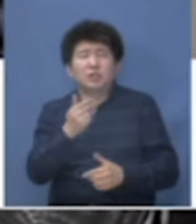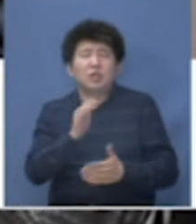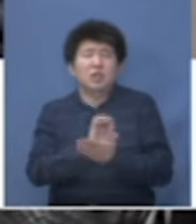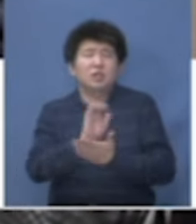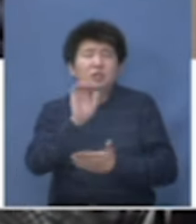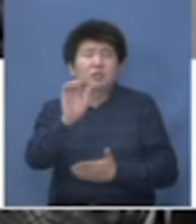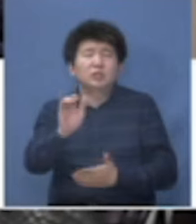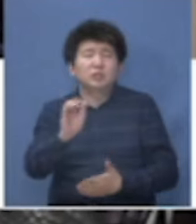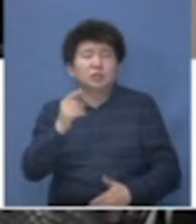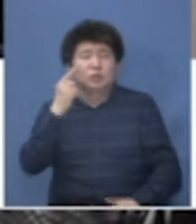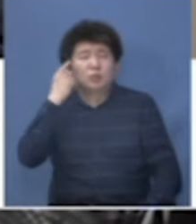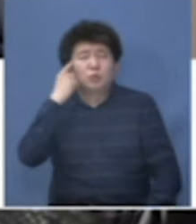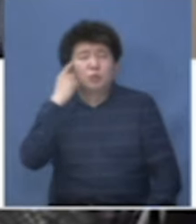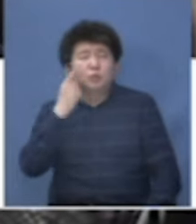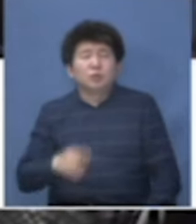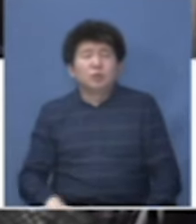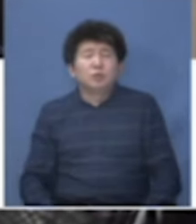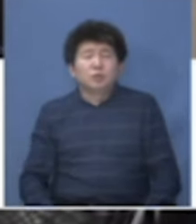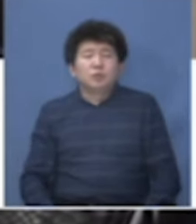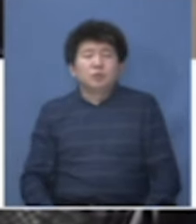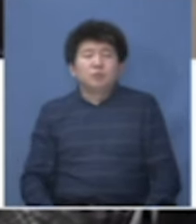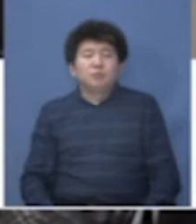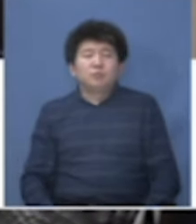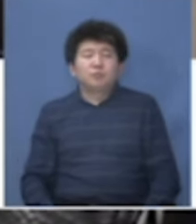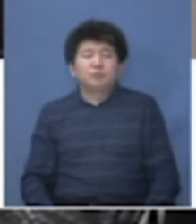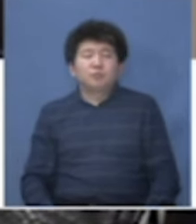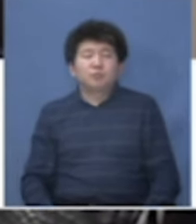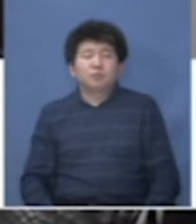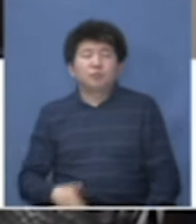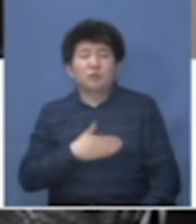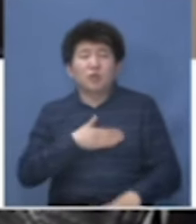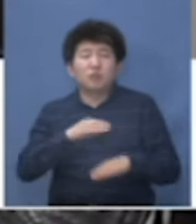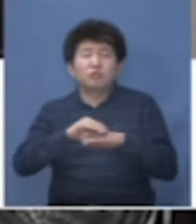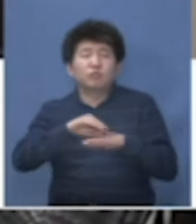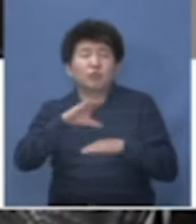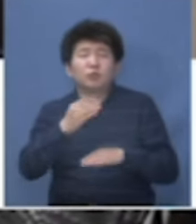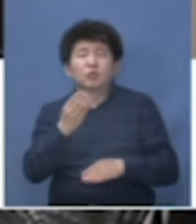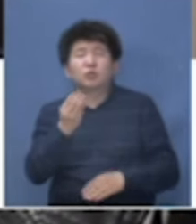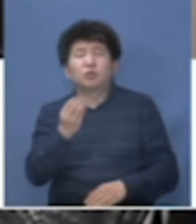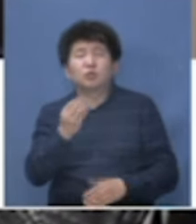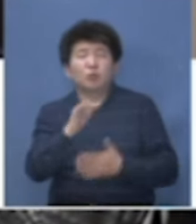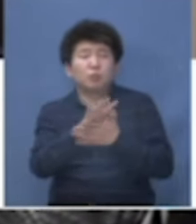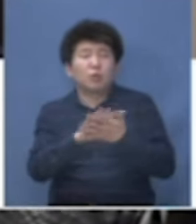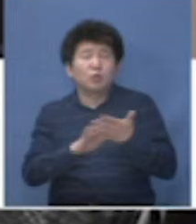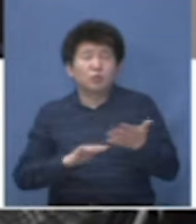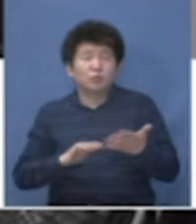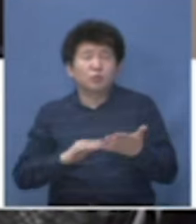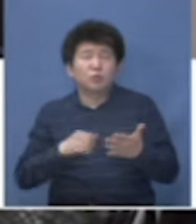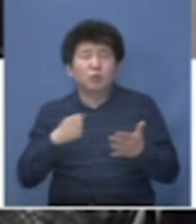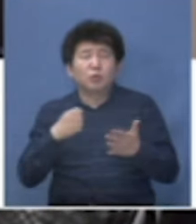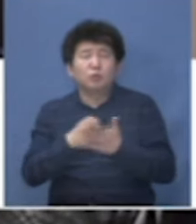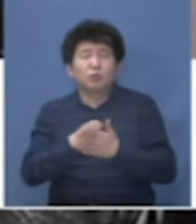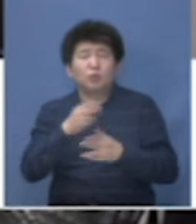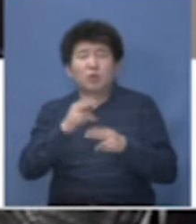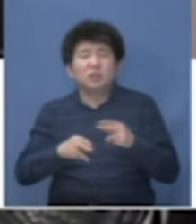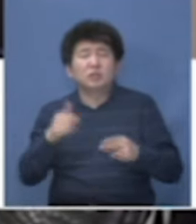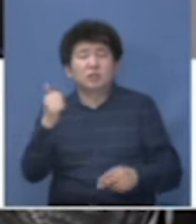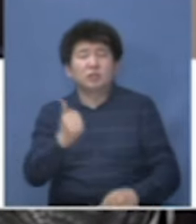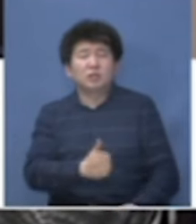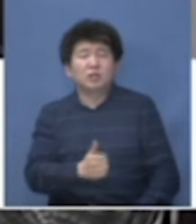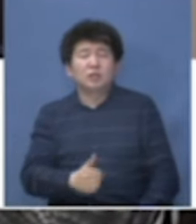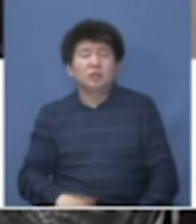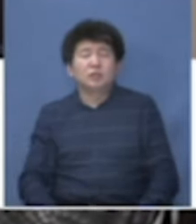бар. Енді ол қорымыз осы аптаның аяғына дейін жалғасады. Бұйыртса келесі апта оны да